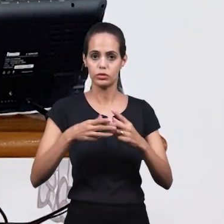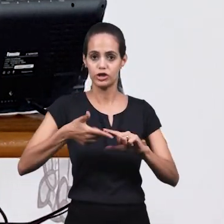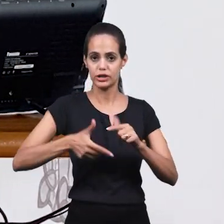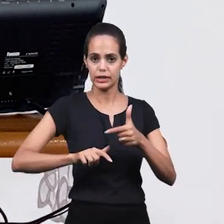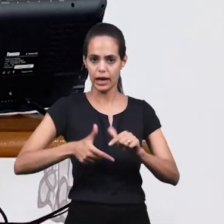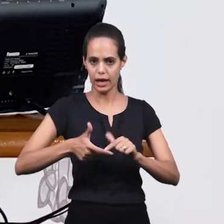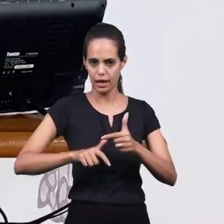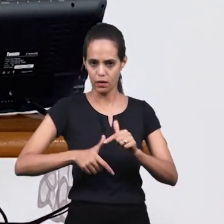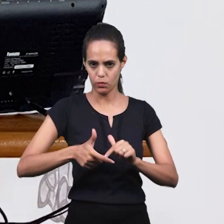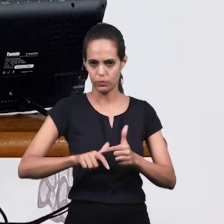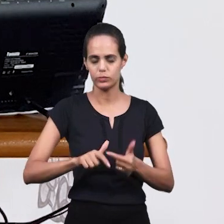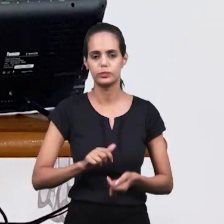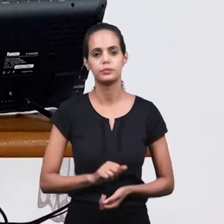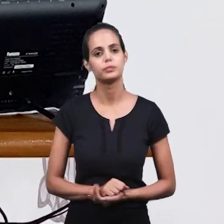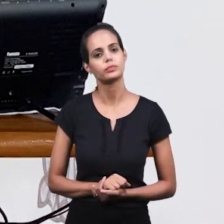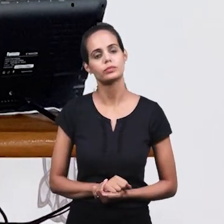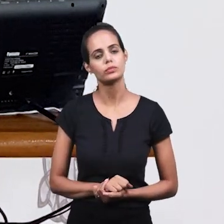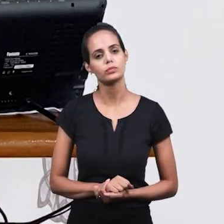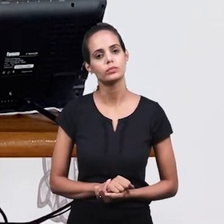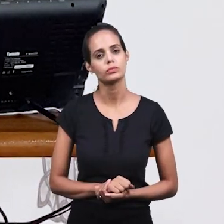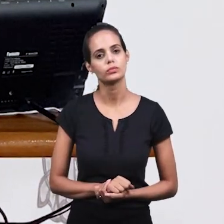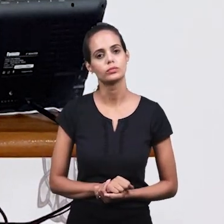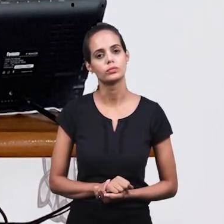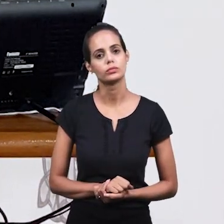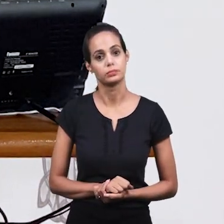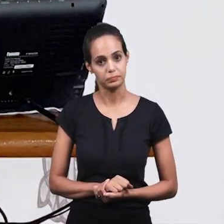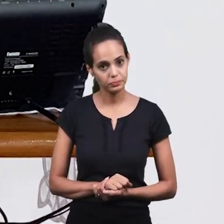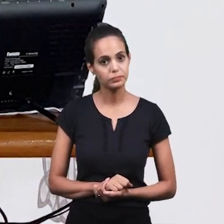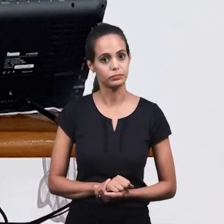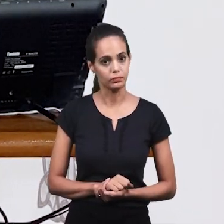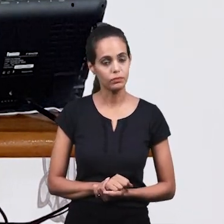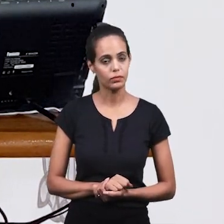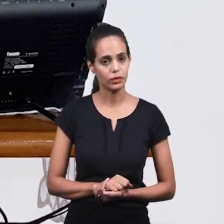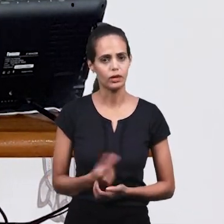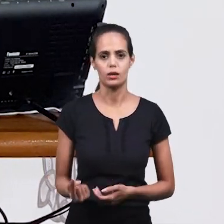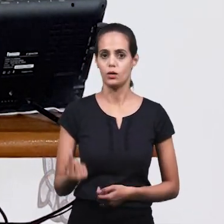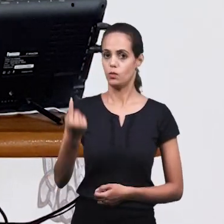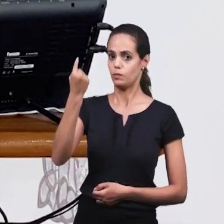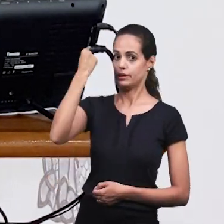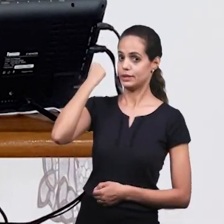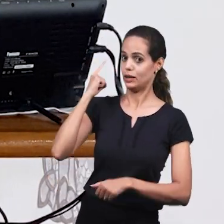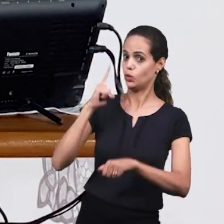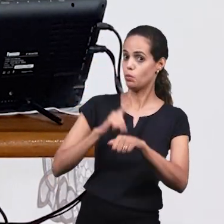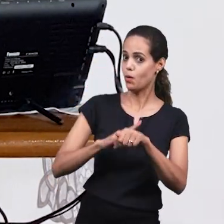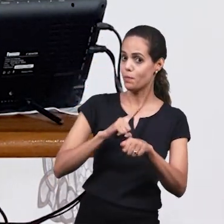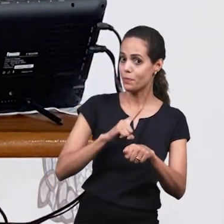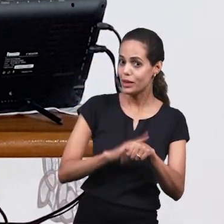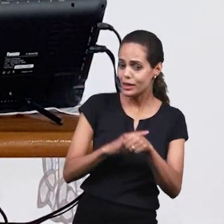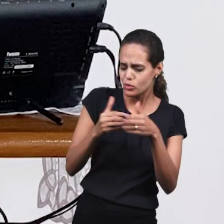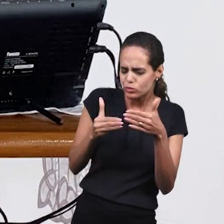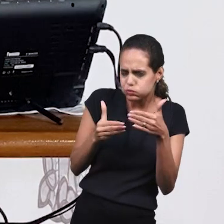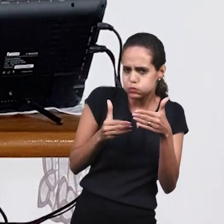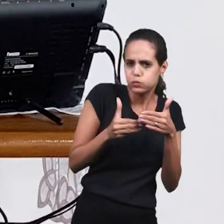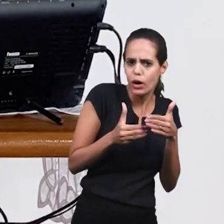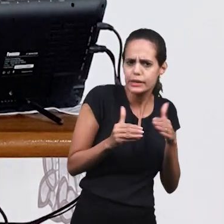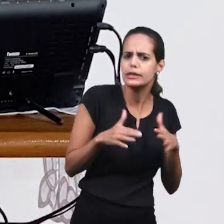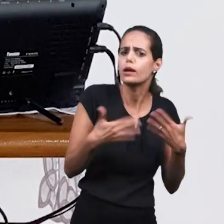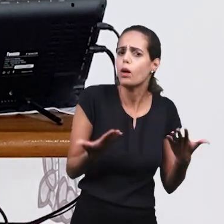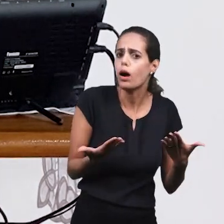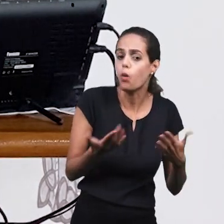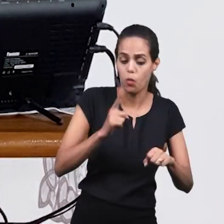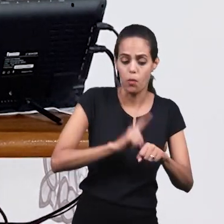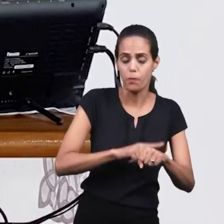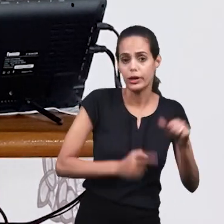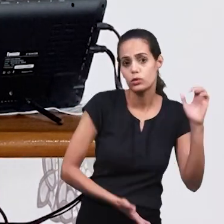était l'heure de la sortie. Les faits décrits dans le texte de la parole du Seigneur,